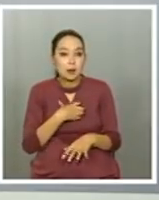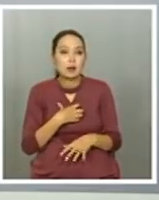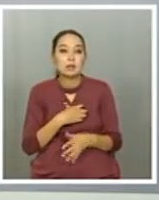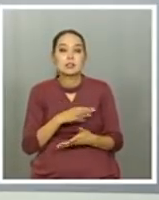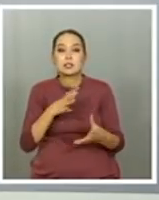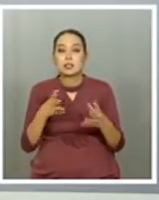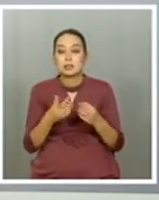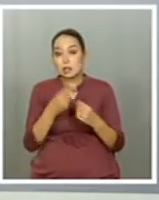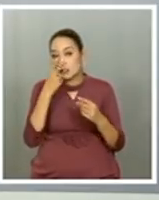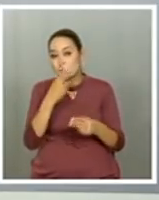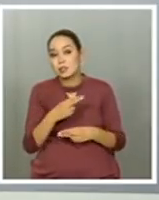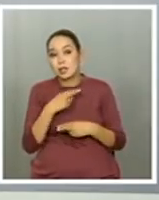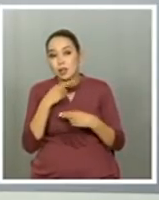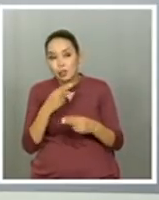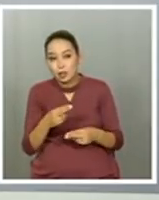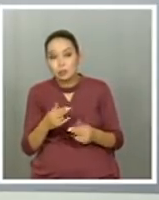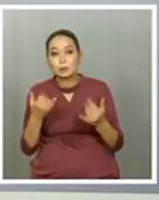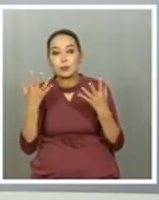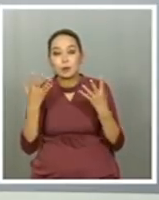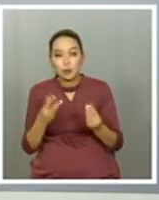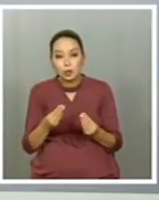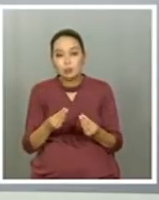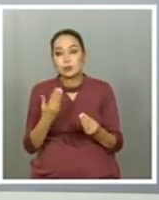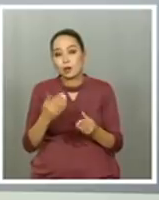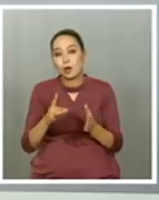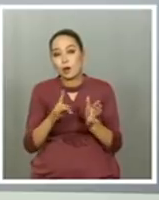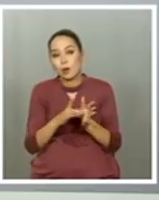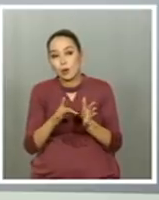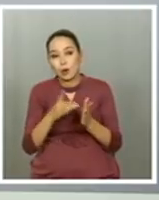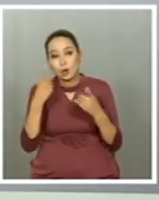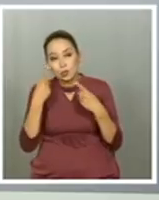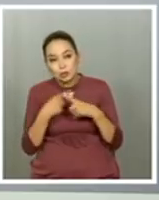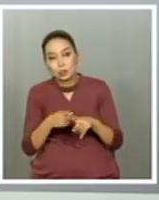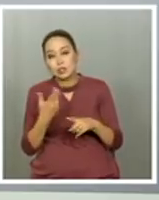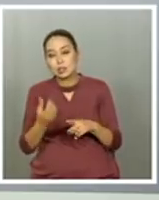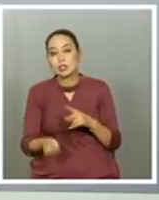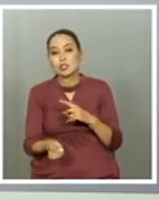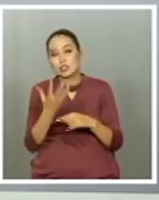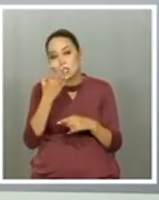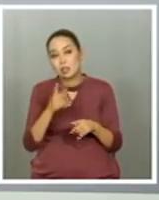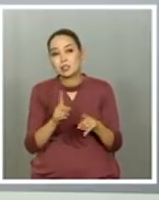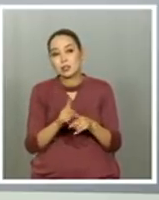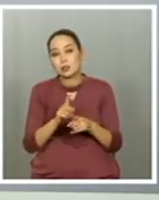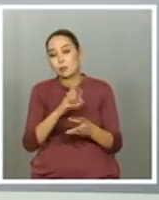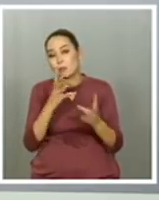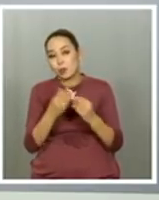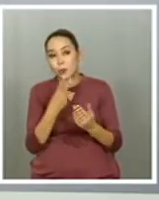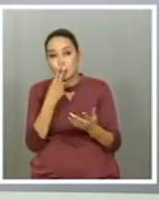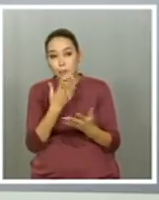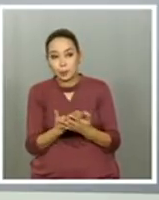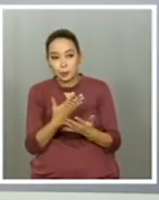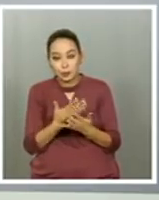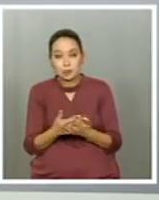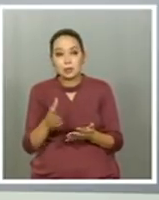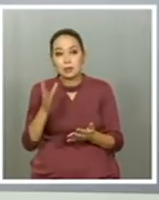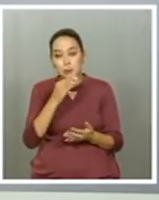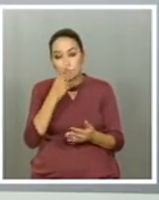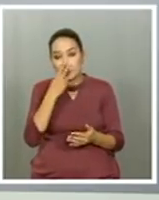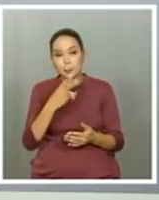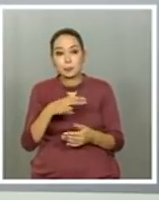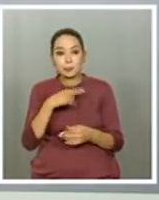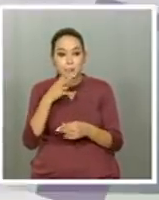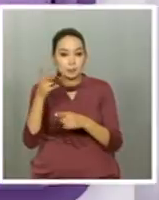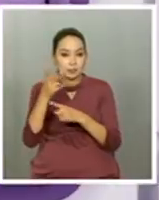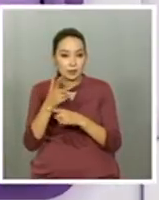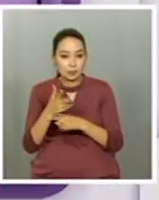назар аудара отырып, біз қазір оптикалық құралдармен және жарықты сындыру көрсеткіштері туралы бейнематериалға назар аударыңыздар.